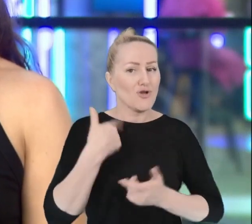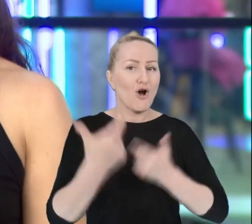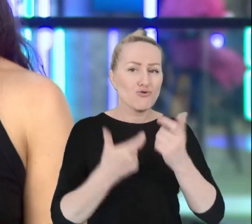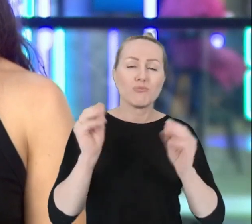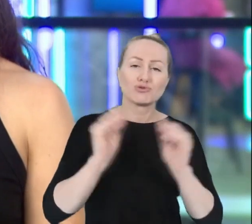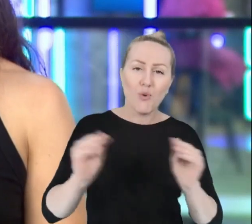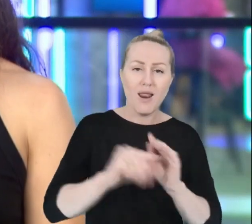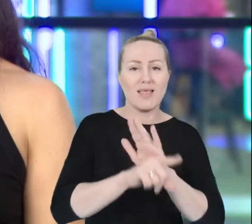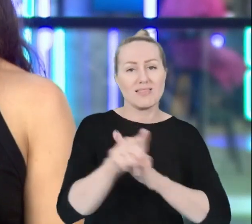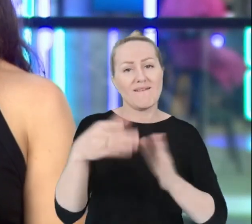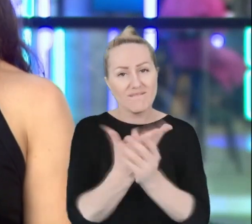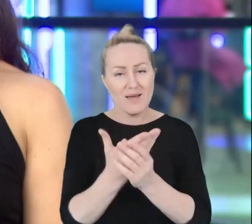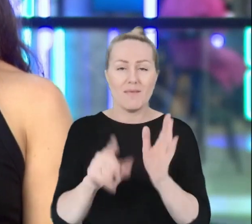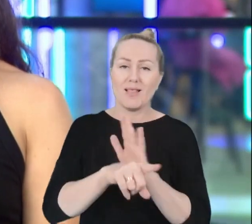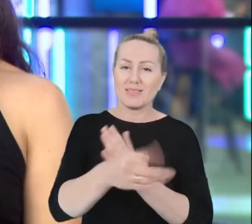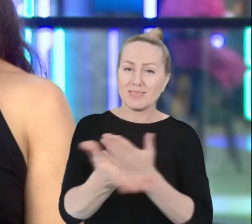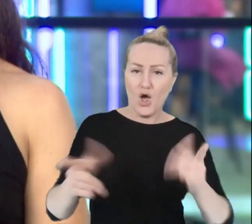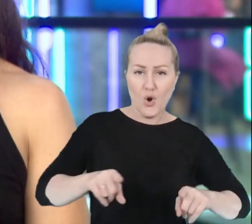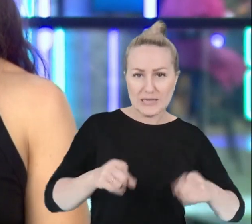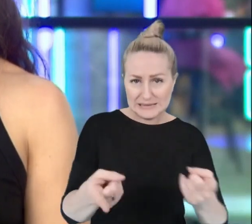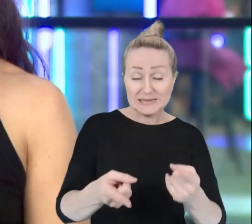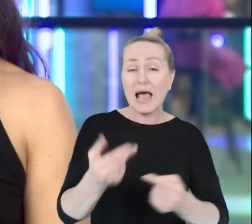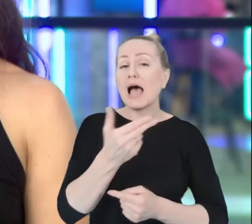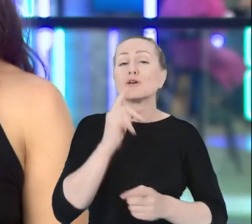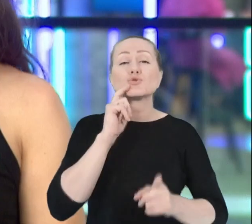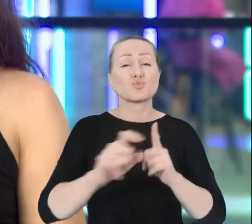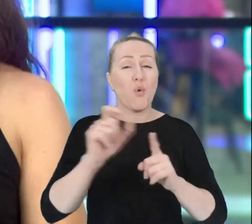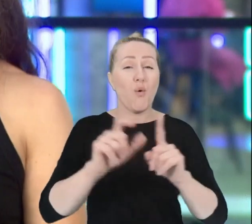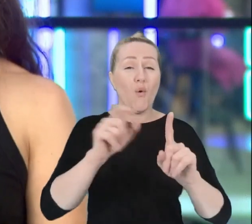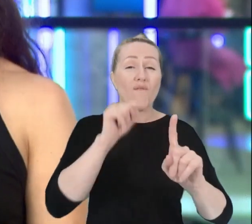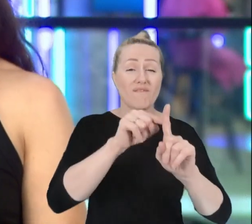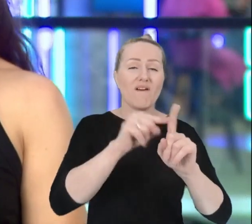I termin wypalenie zawodowe funkcjonuje od